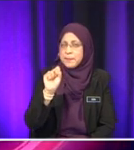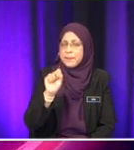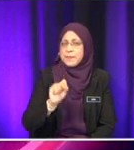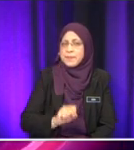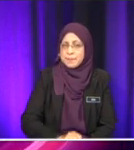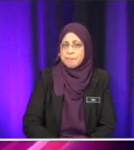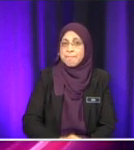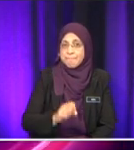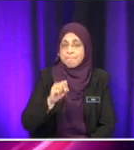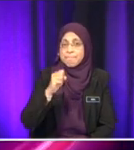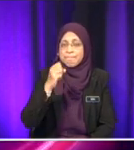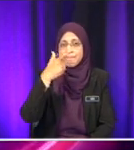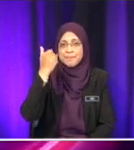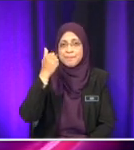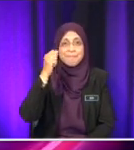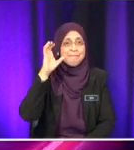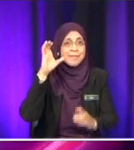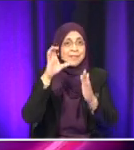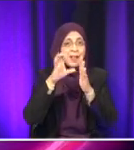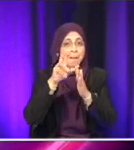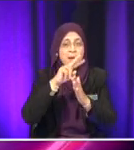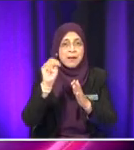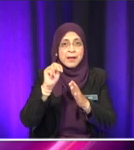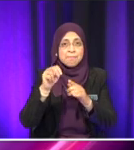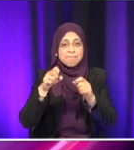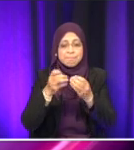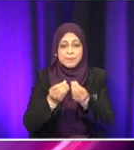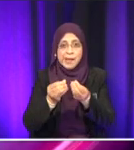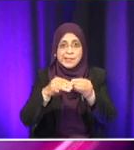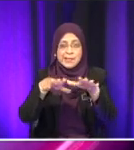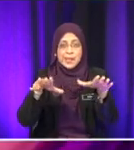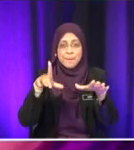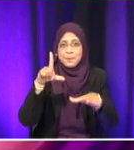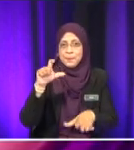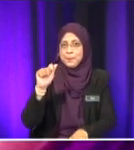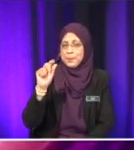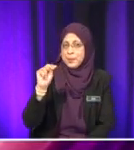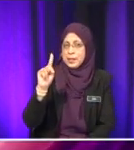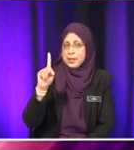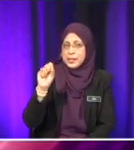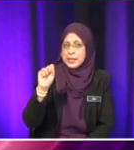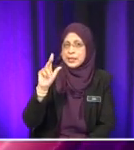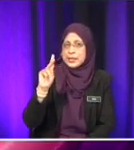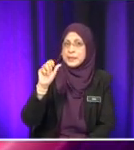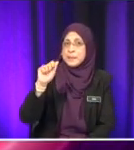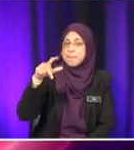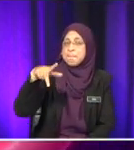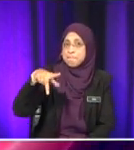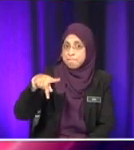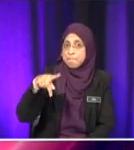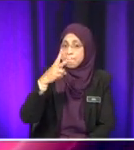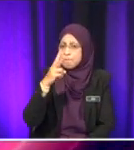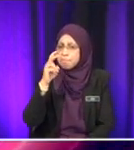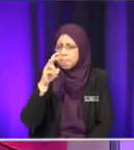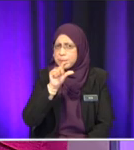melihat gambaran landscape sebentar oke untuk soal yang sebegini seperti mana